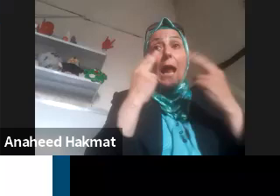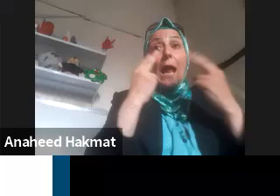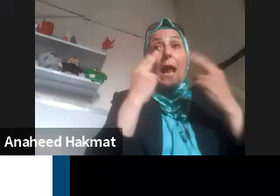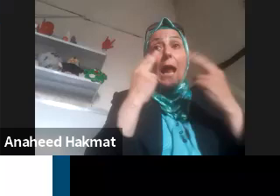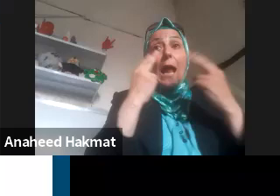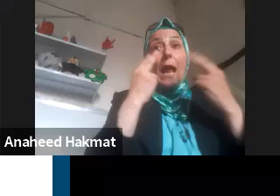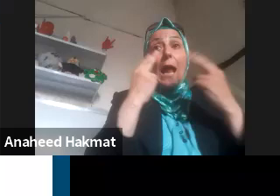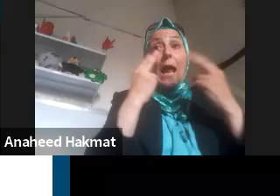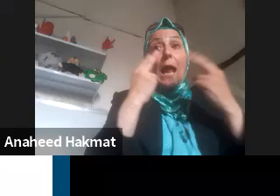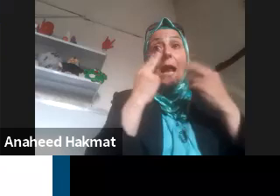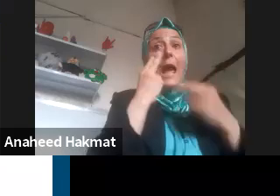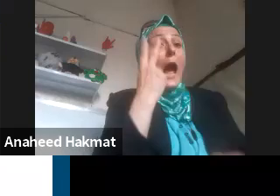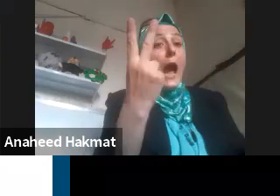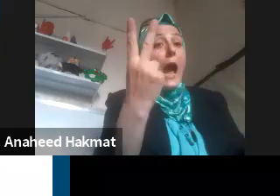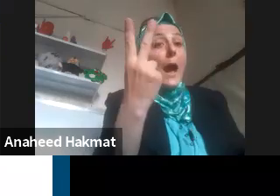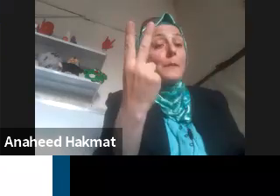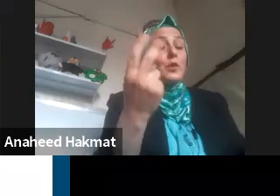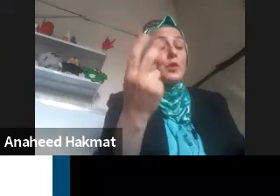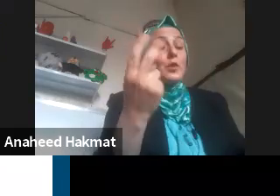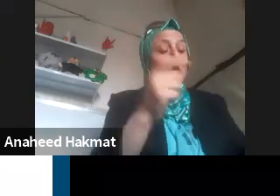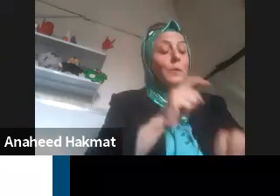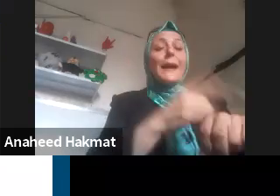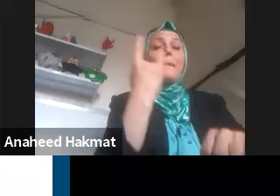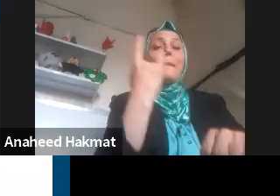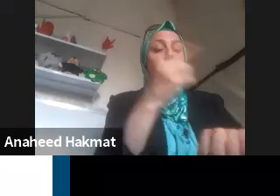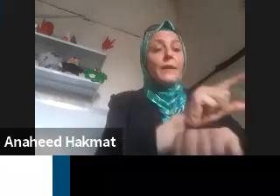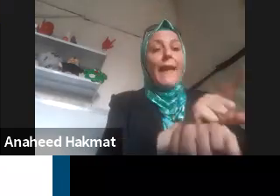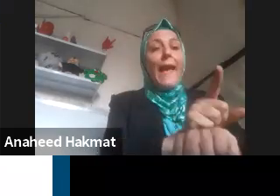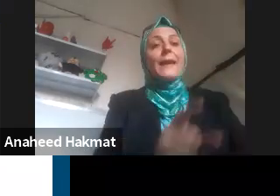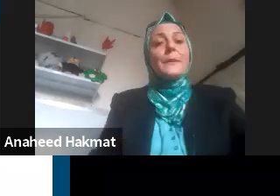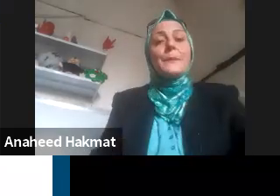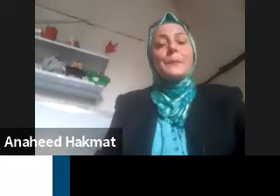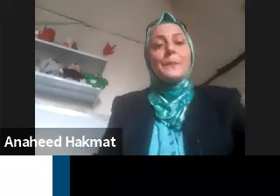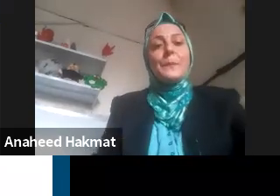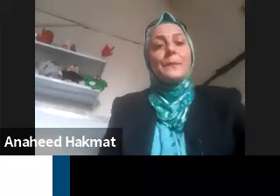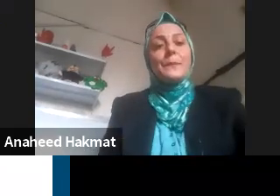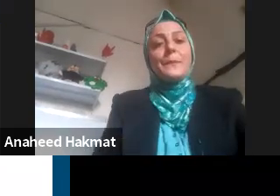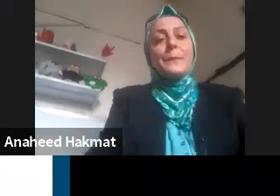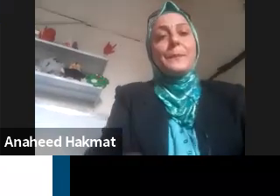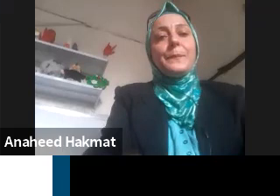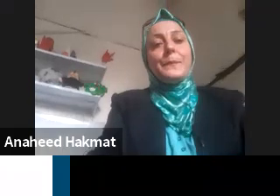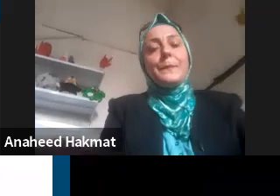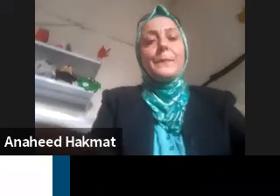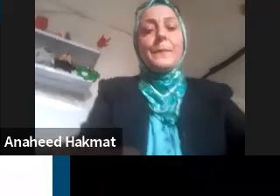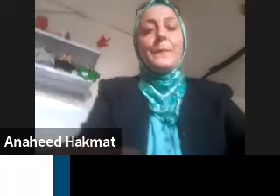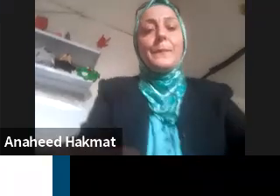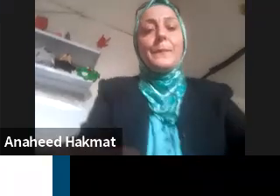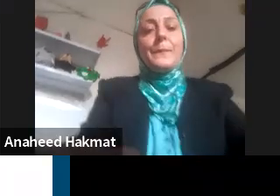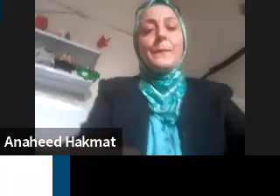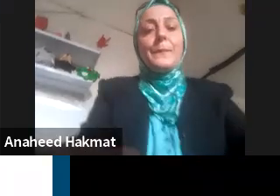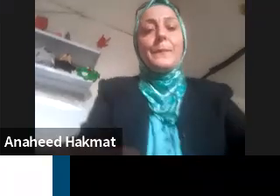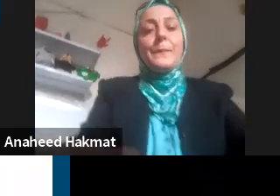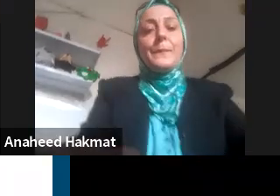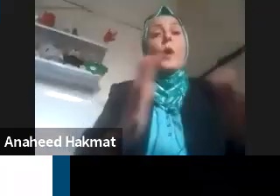ما كانت عم تحكي عبير عن دليل العودة الآمنة إلى المدرسة، في كتير أشياء مغطية خلال